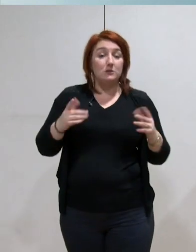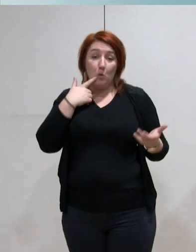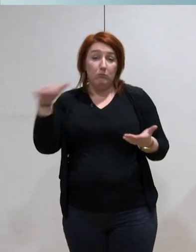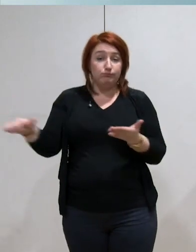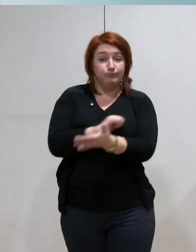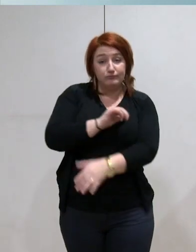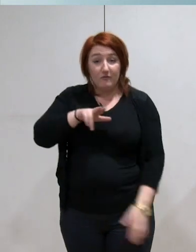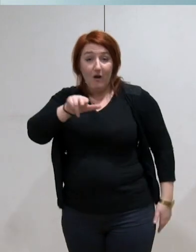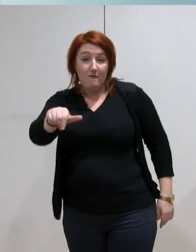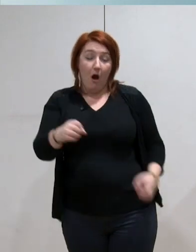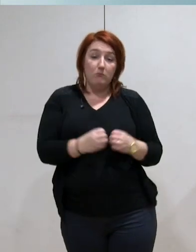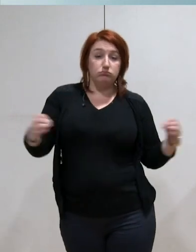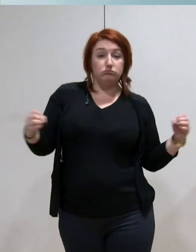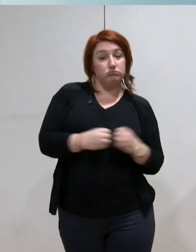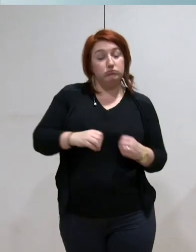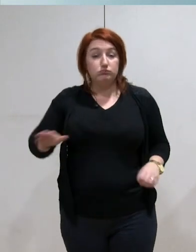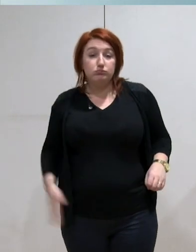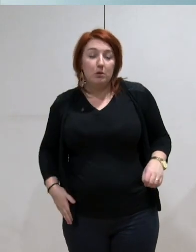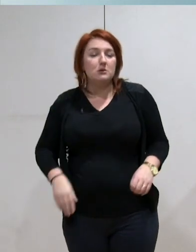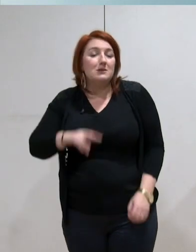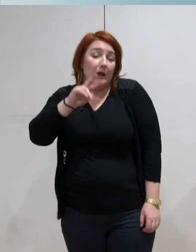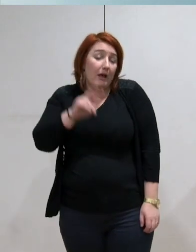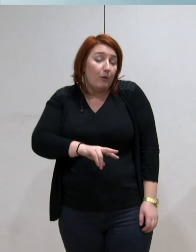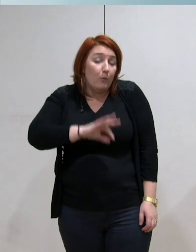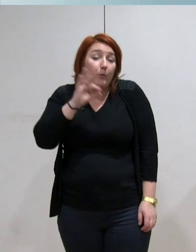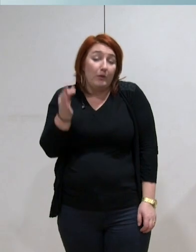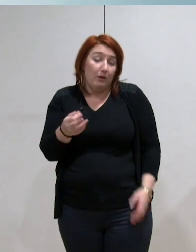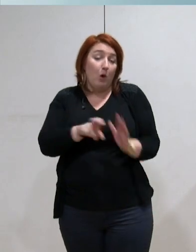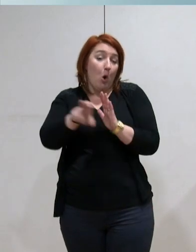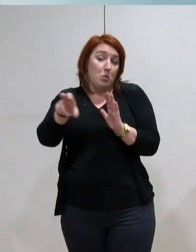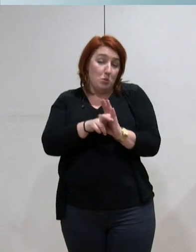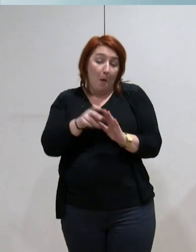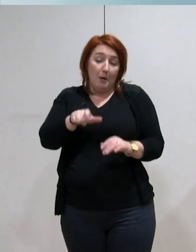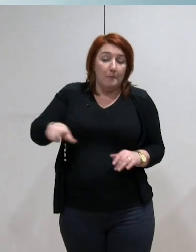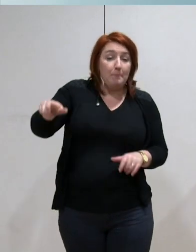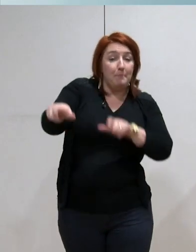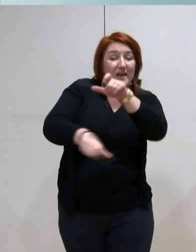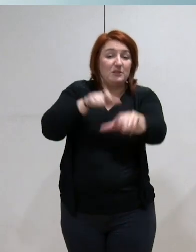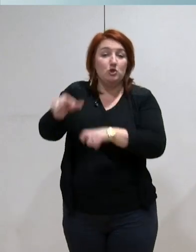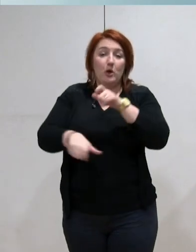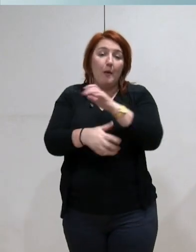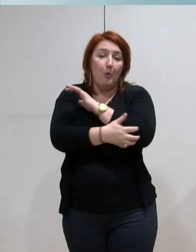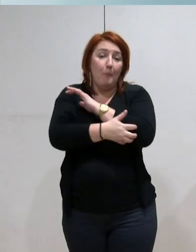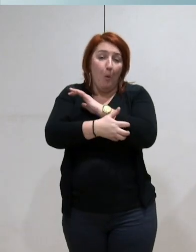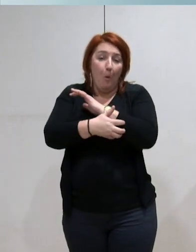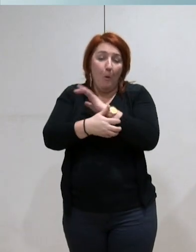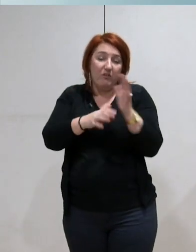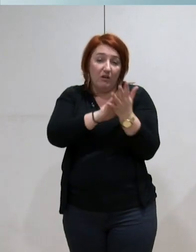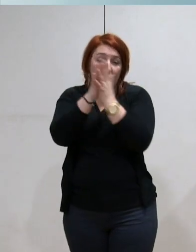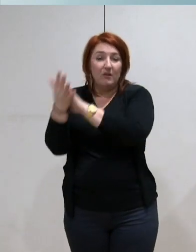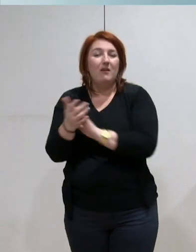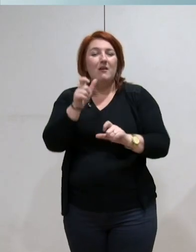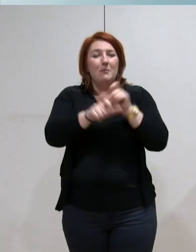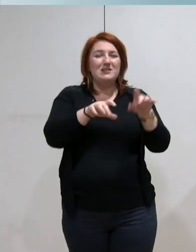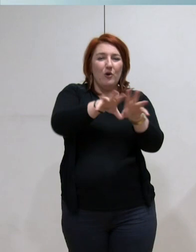oui Grenoble s'apauvrit les ménages aisés qui en peut-être un peu marre de payer trop de taxes foncières